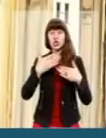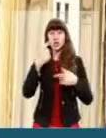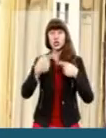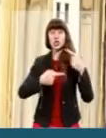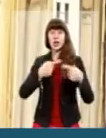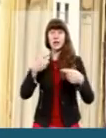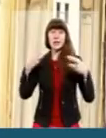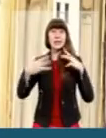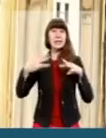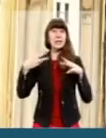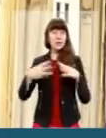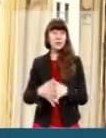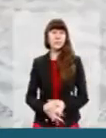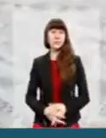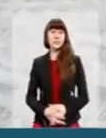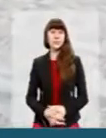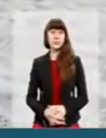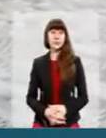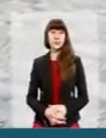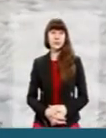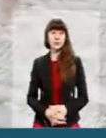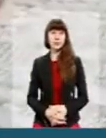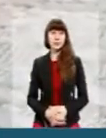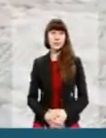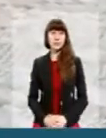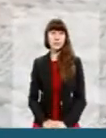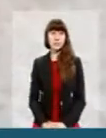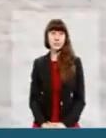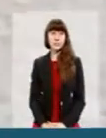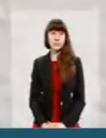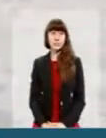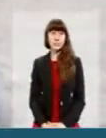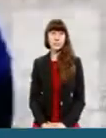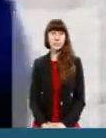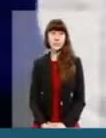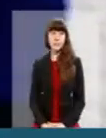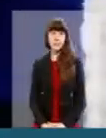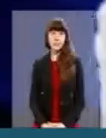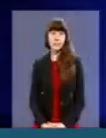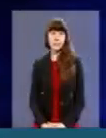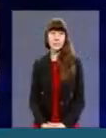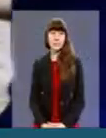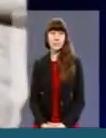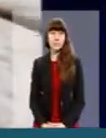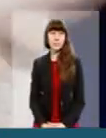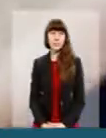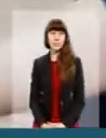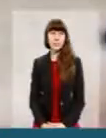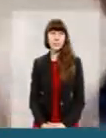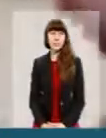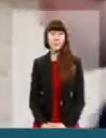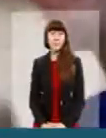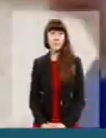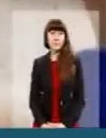арқылы қашықтан жиындар, конференциялар өткізді. Аудандық мәдениет үйі күрделі жөндеуден өткізіліп, халыққа қызмет көрсетуде. Аудан тұрғындарына арналған